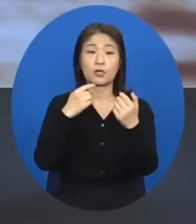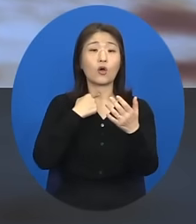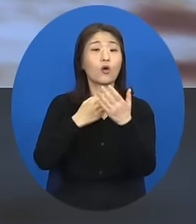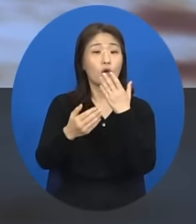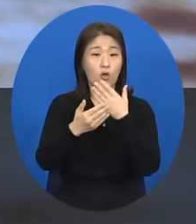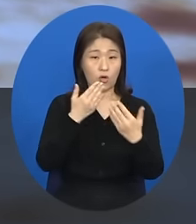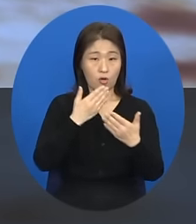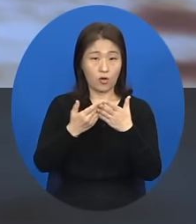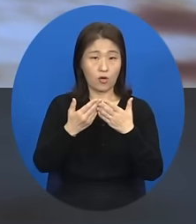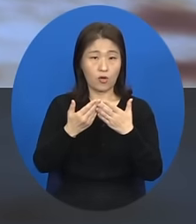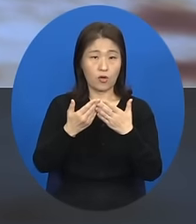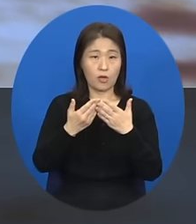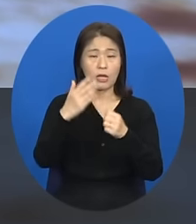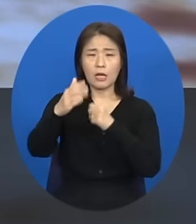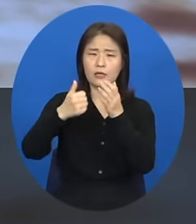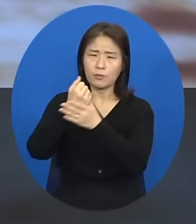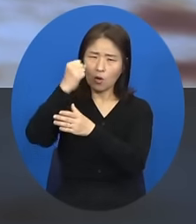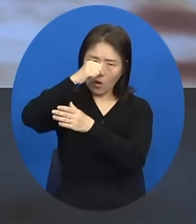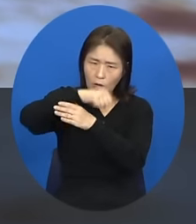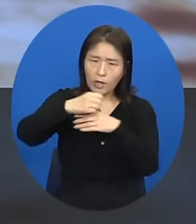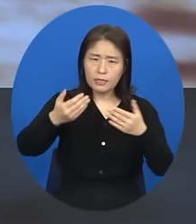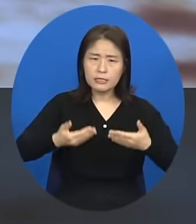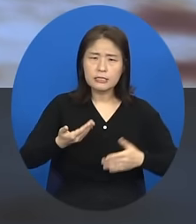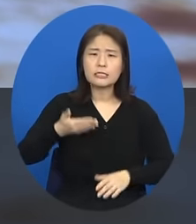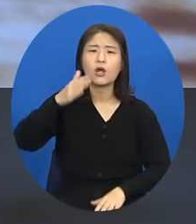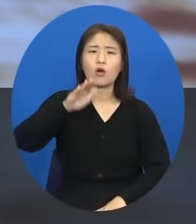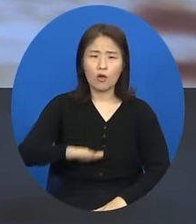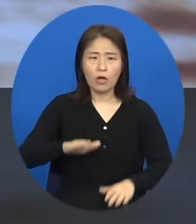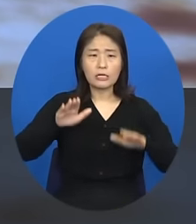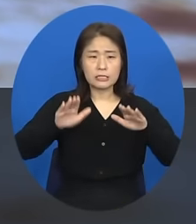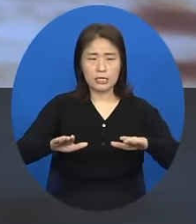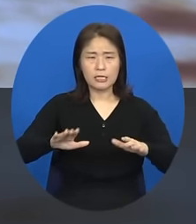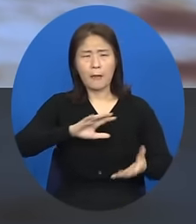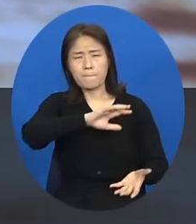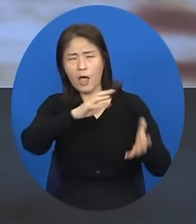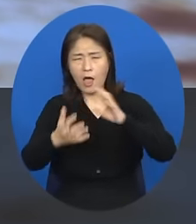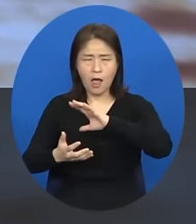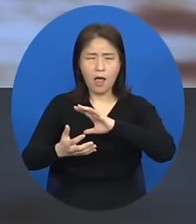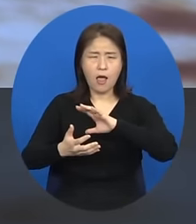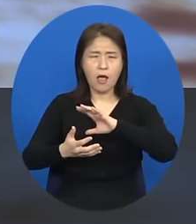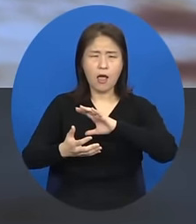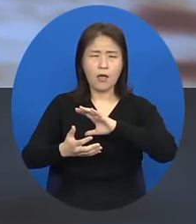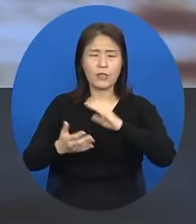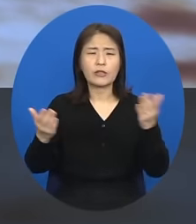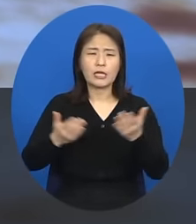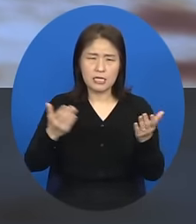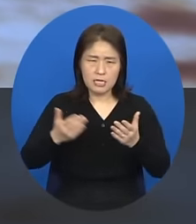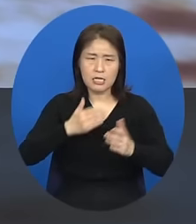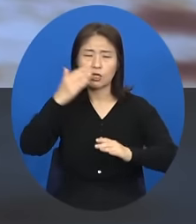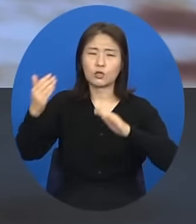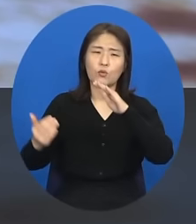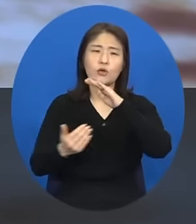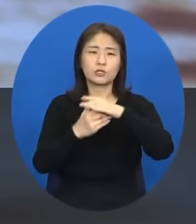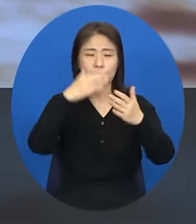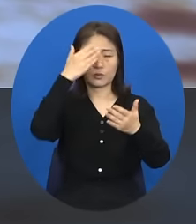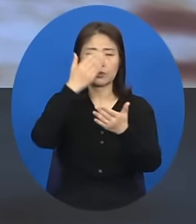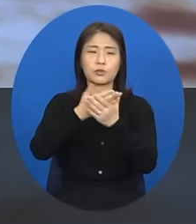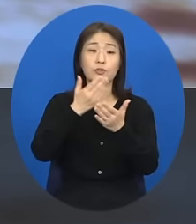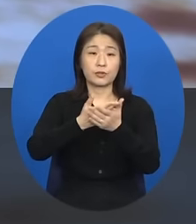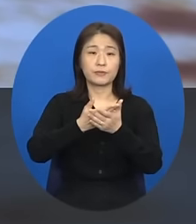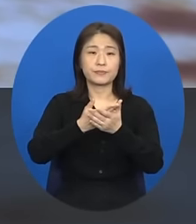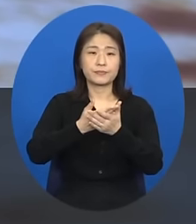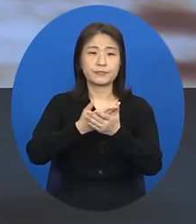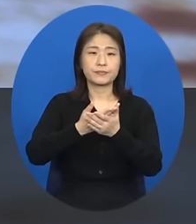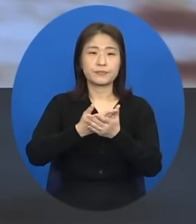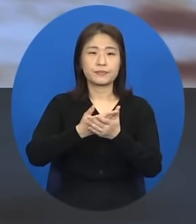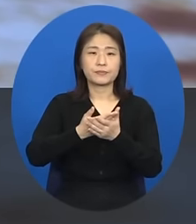하나님께서 허락하시는 그러나 이제는 그 반전의 역사가 우리 삶 가운데 있게 하여 주시옵소서